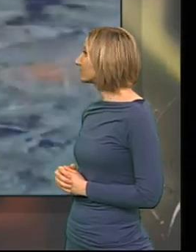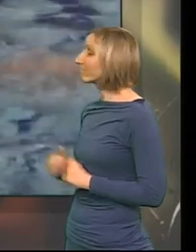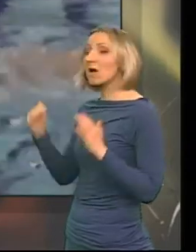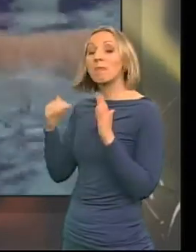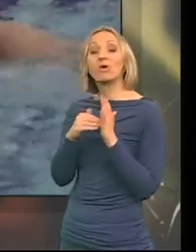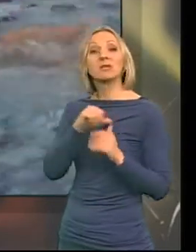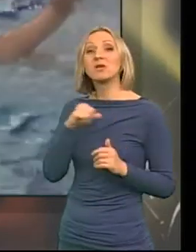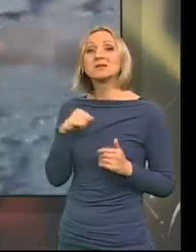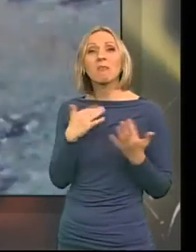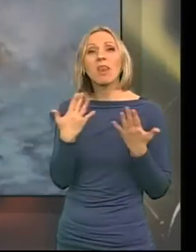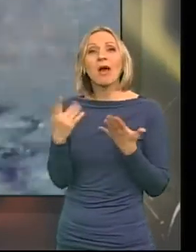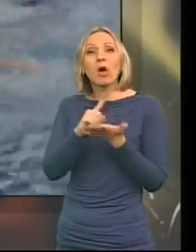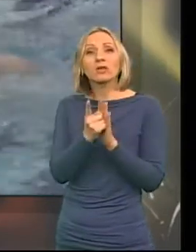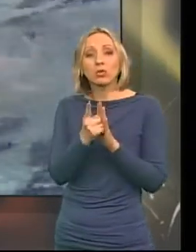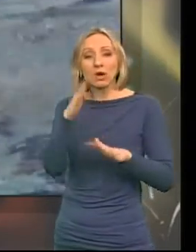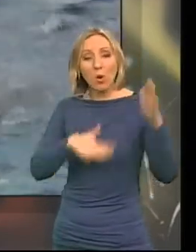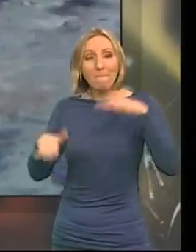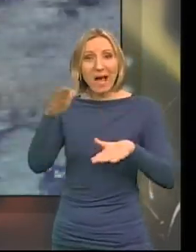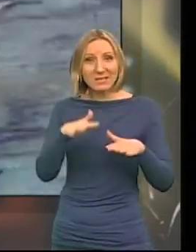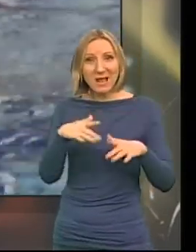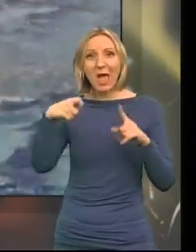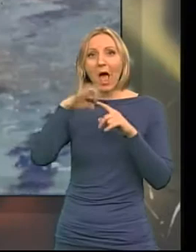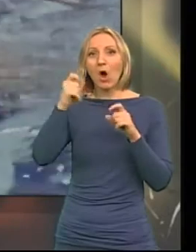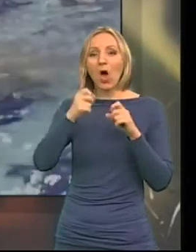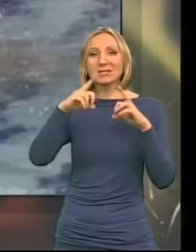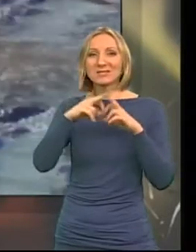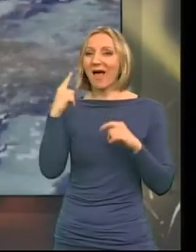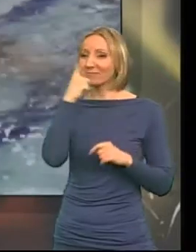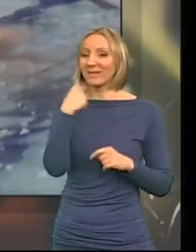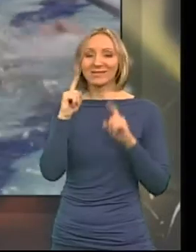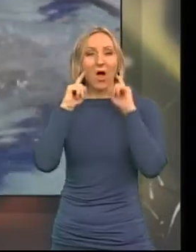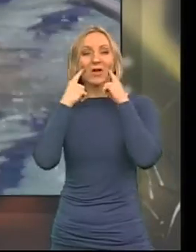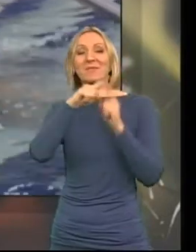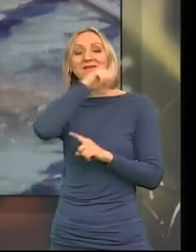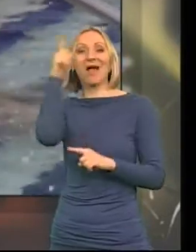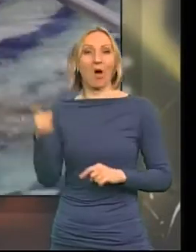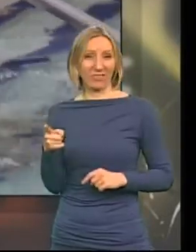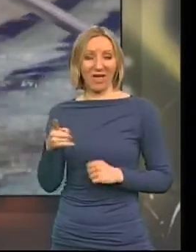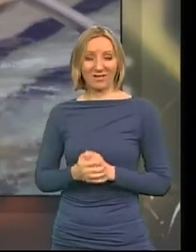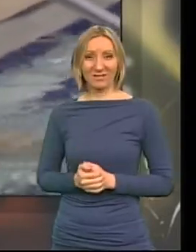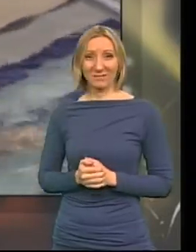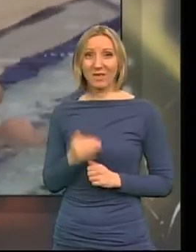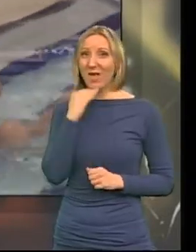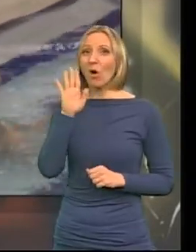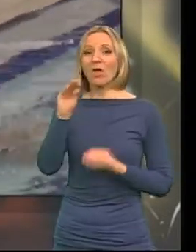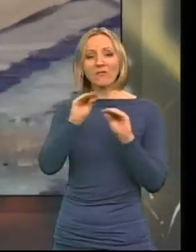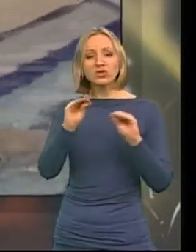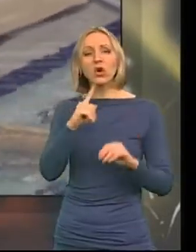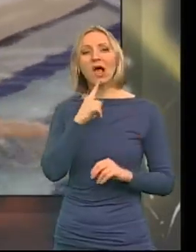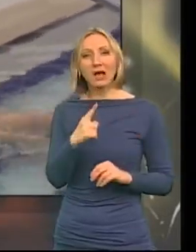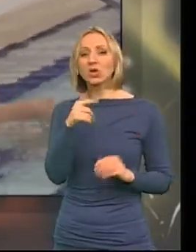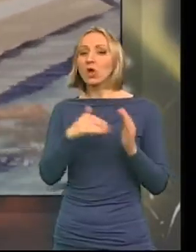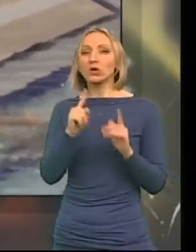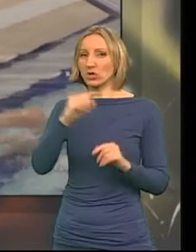Potrebno je samo nekoliko trenutaka u bazenu pa da Kostino lice osmeh krasi čitav dan. Iako njegov instruktor kaže da još